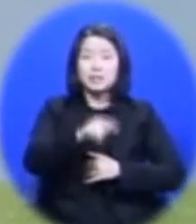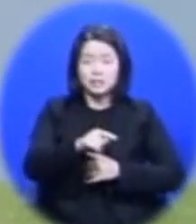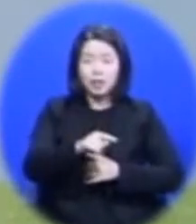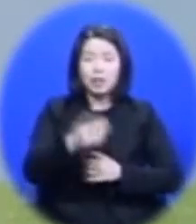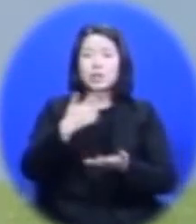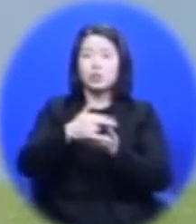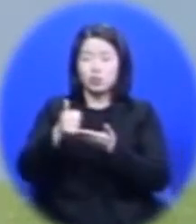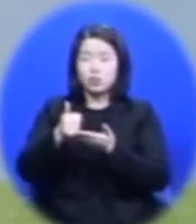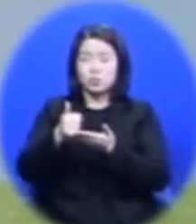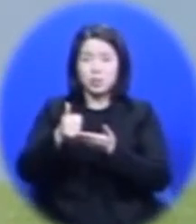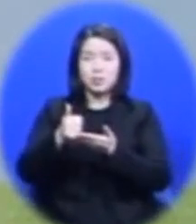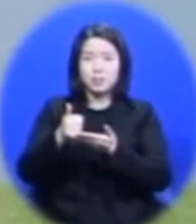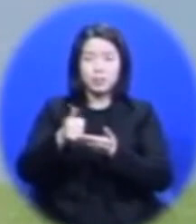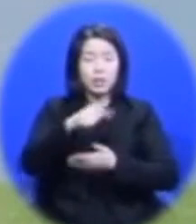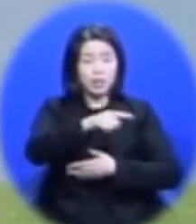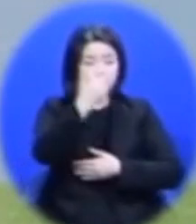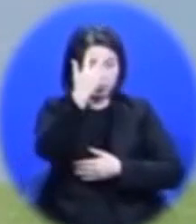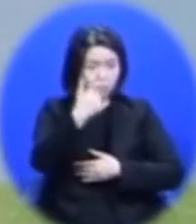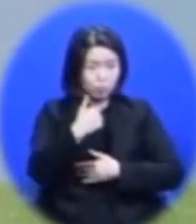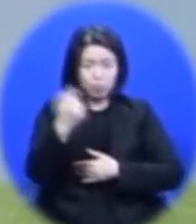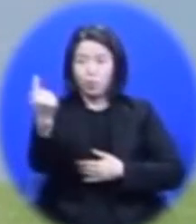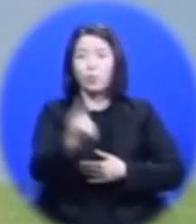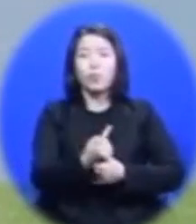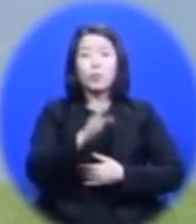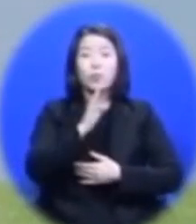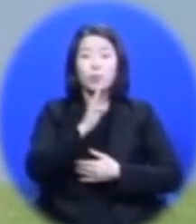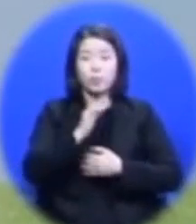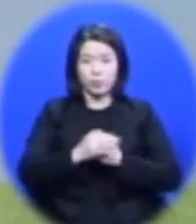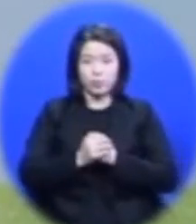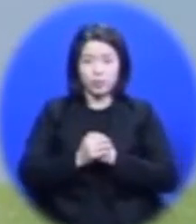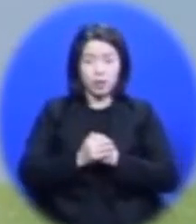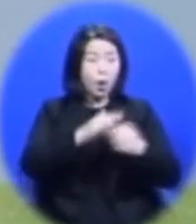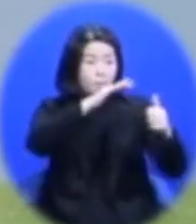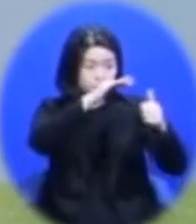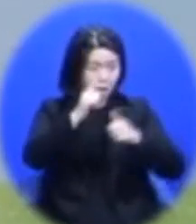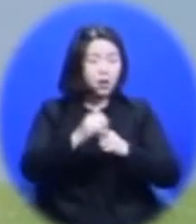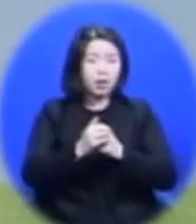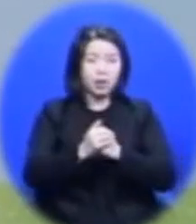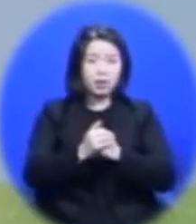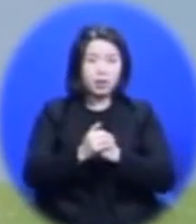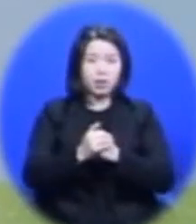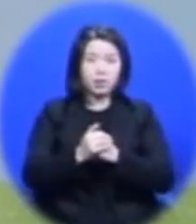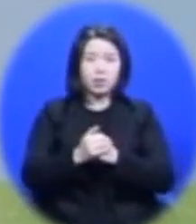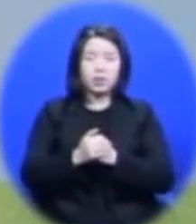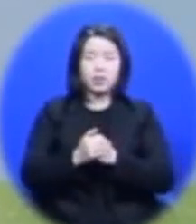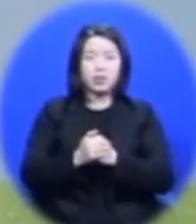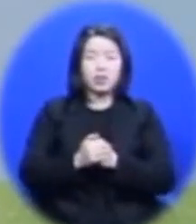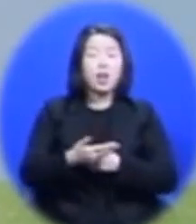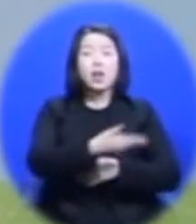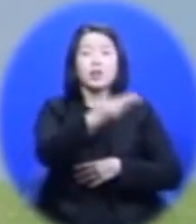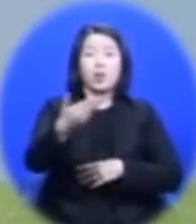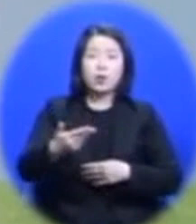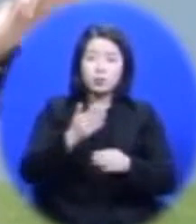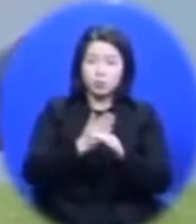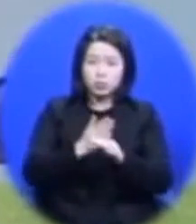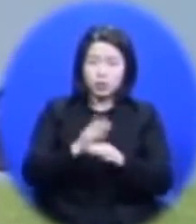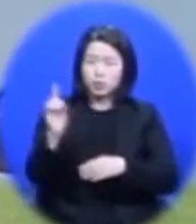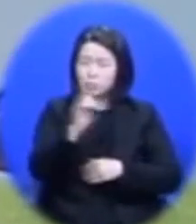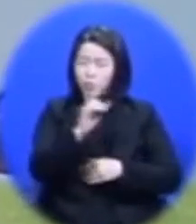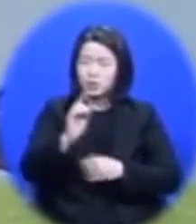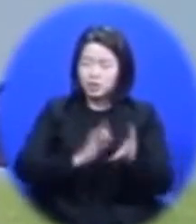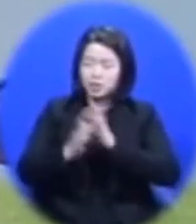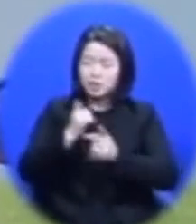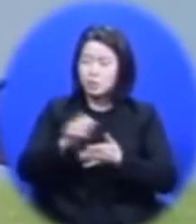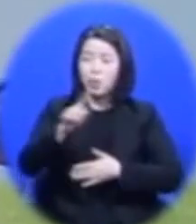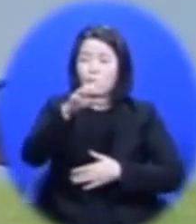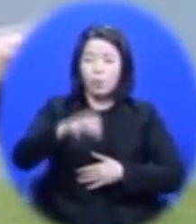그 소경 바디메오에게 오셨잖아요. 부르셨잖아요. 여러분들 중에 도대체 예수님이 어디